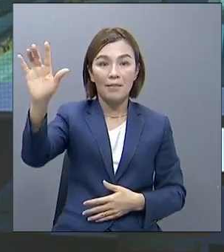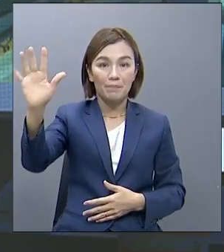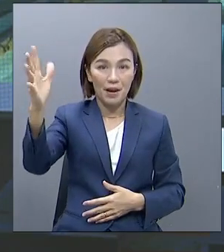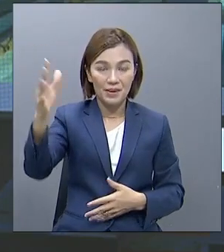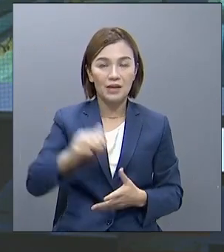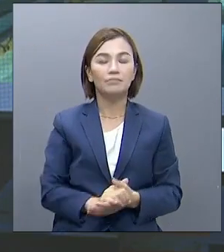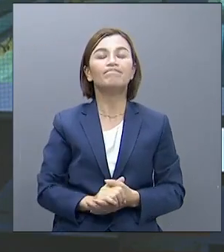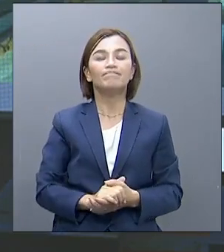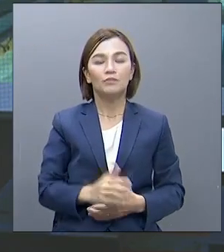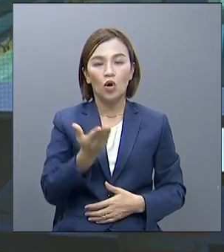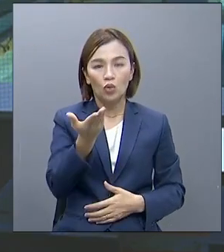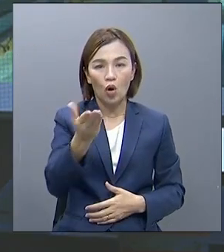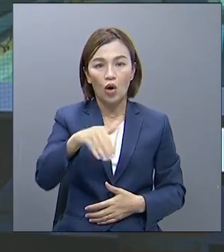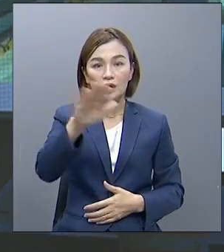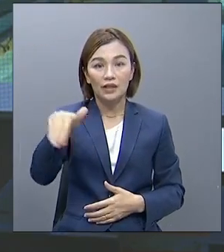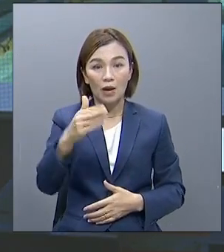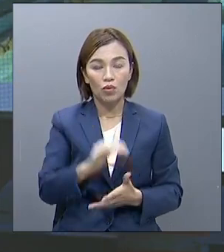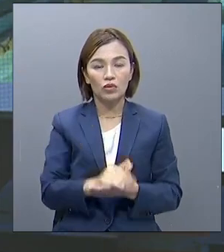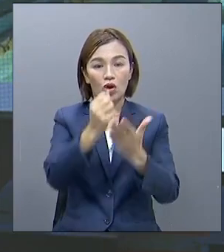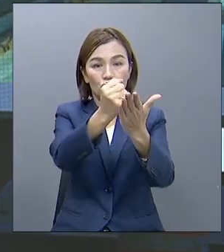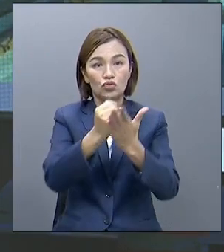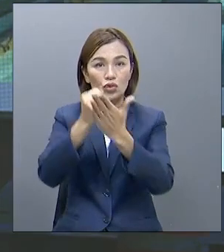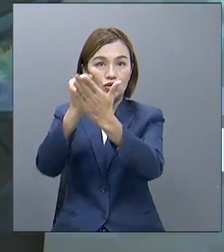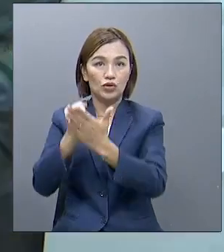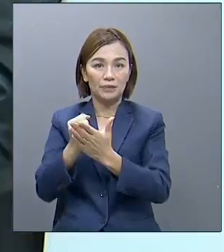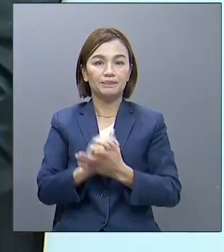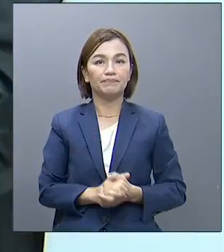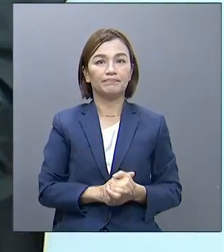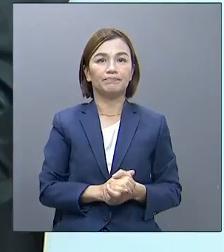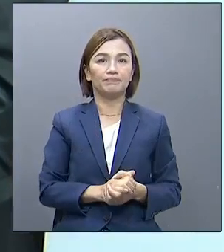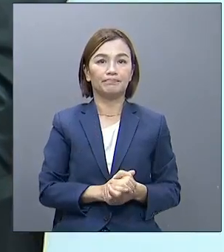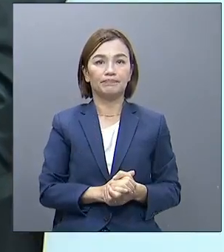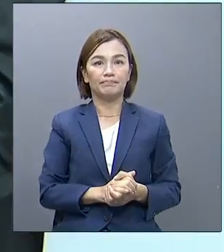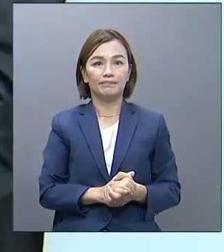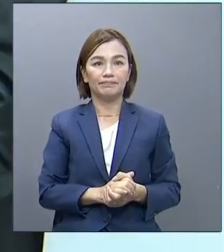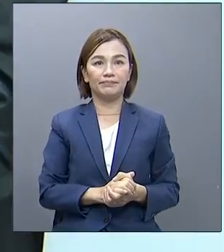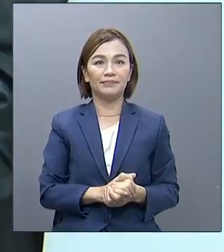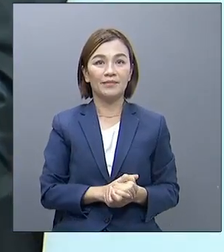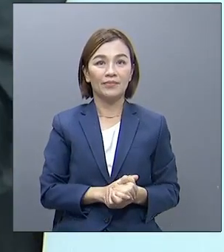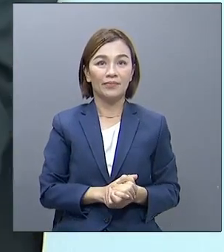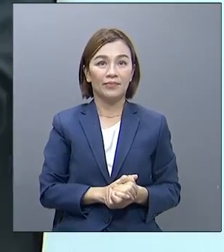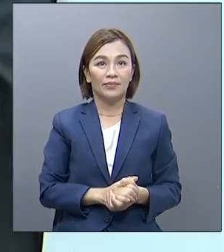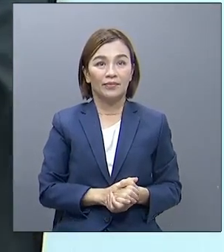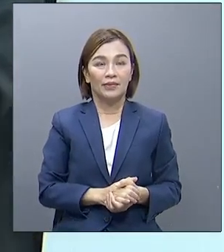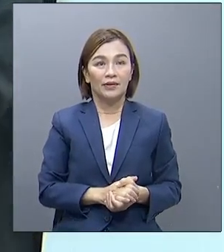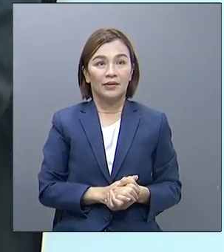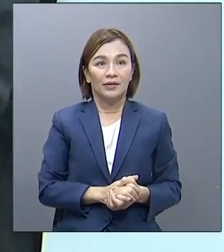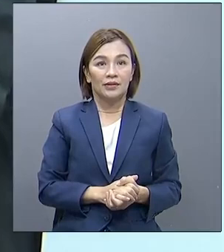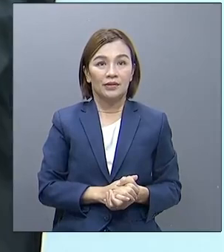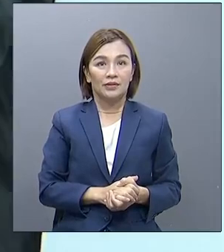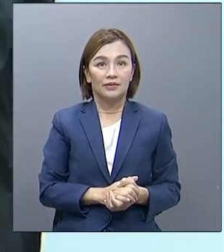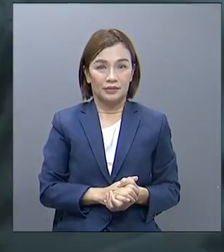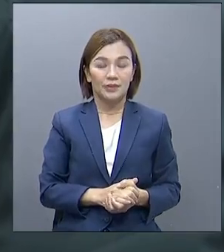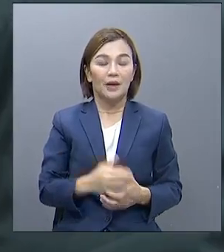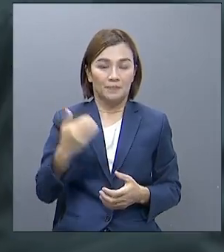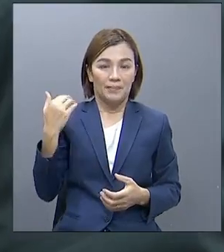ลยอยากจะให้หน่วยงานที่เกี่ยวข้องช่วยเหลือพวกเขาด้วยค่ะทีมข่าวของเราได้รับแจ้งเรื่องนะคะแล้วก็ลงพื้นที่